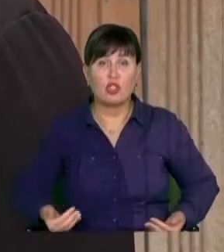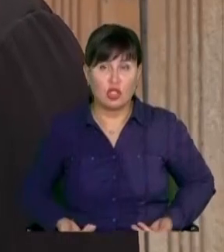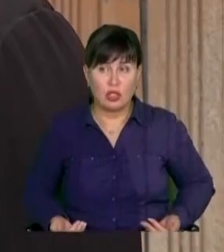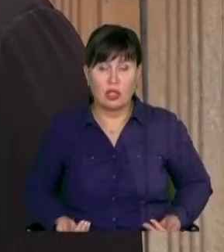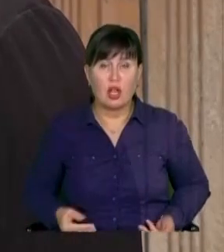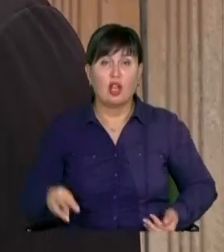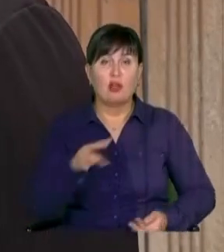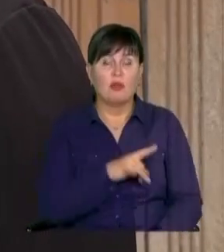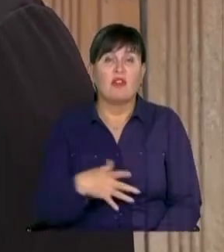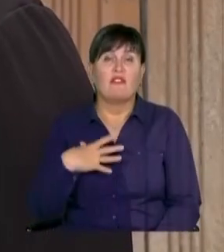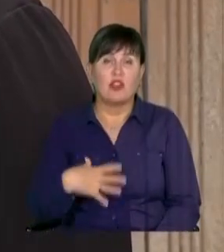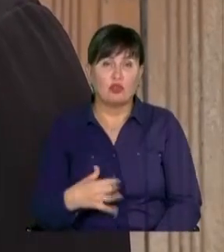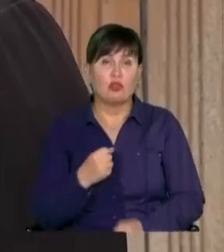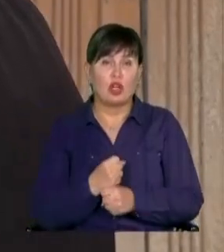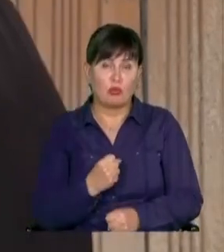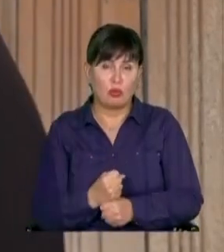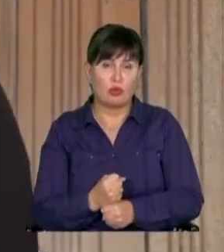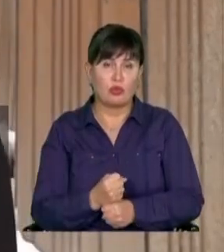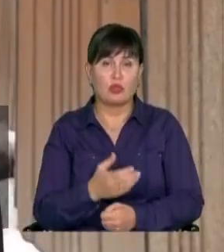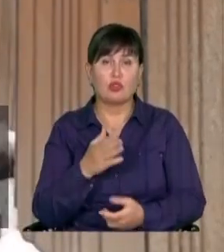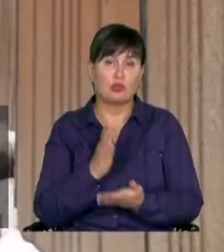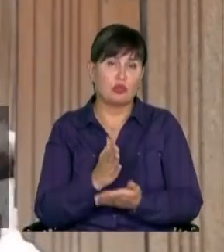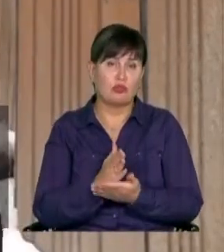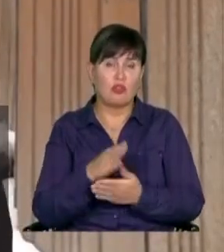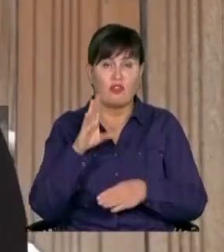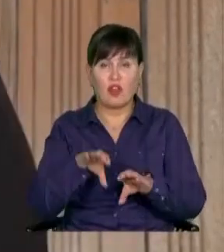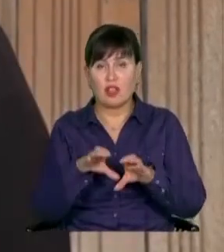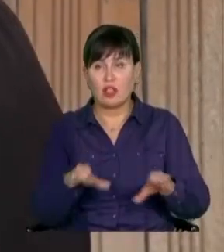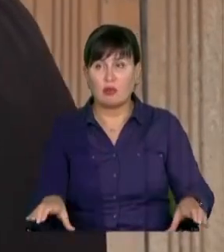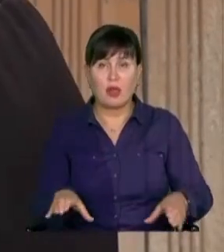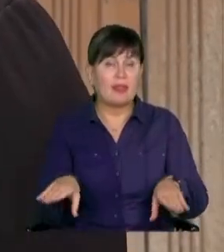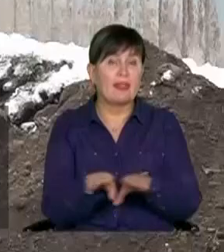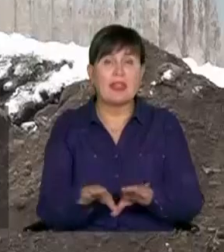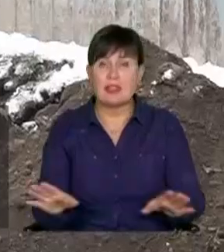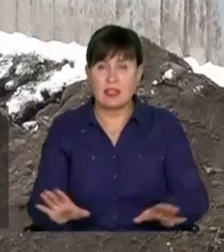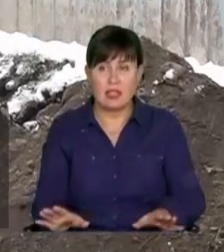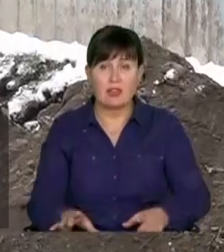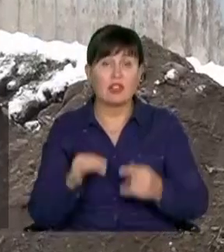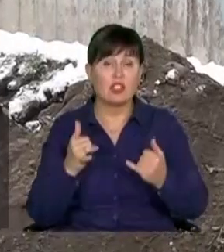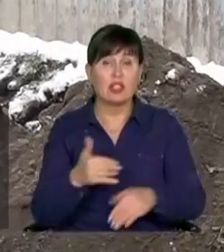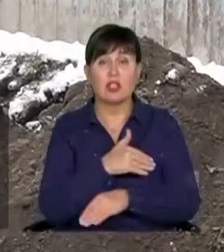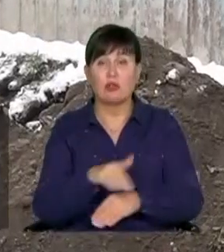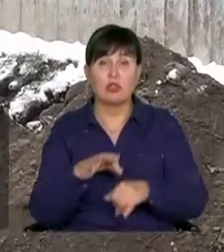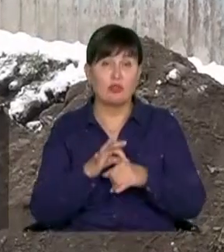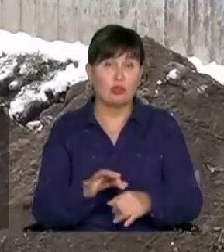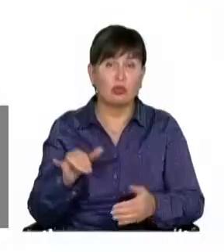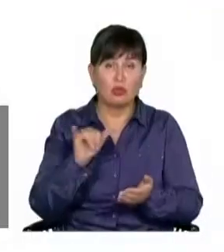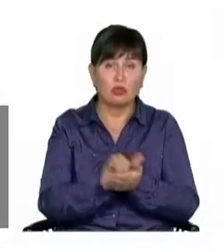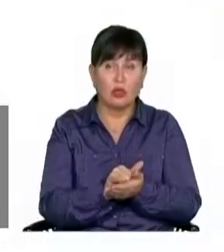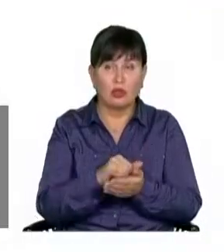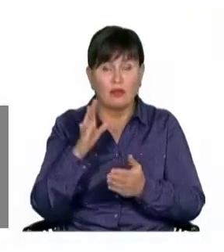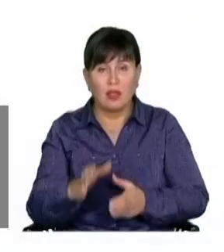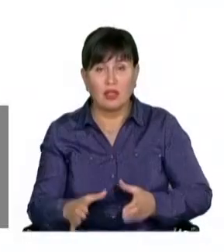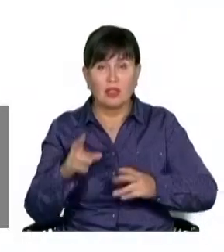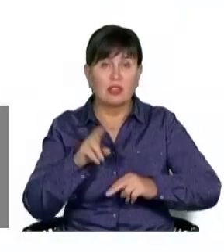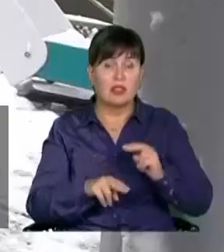мы вынуждены были работать при существующем водопроводе, не перекрывая его. Сейчас на улицах ведется установка колодцев и